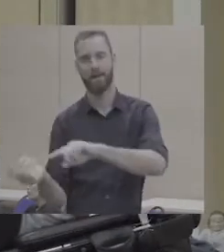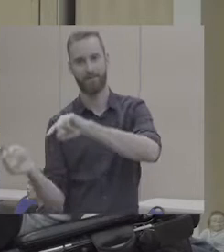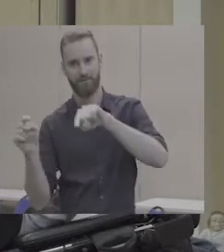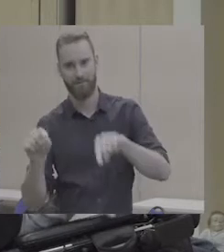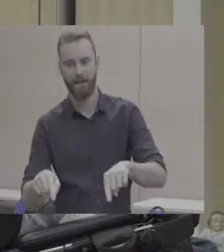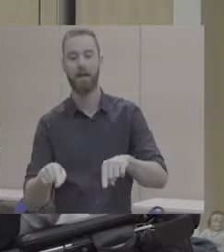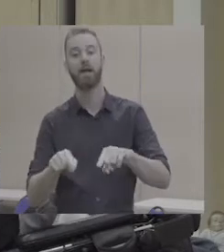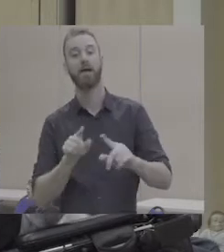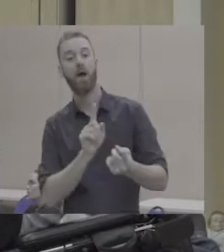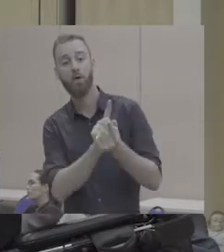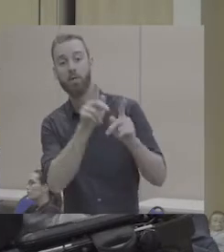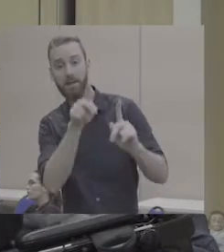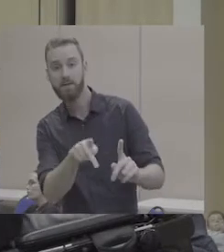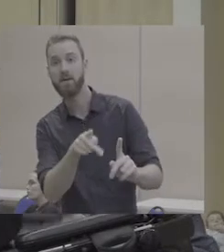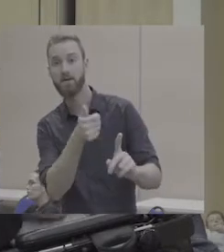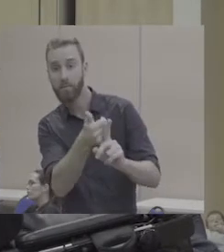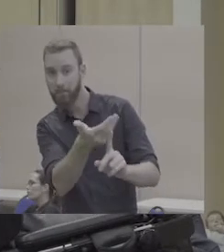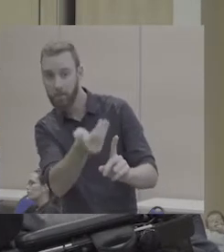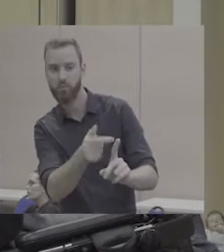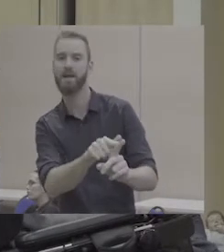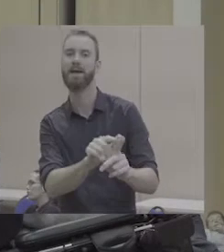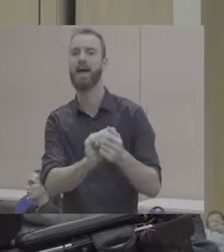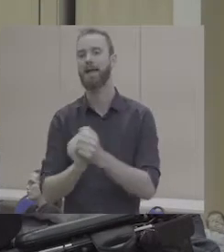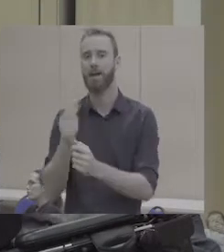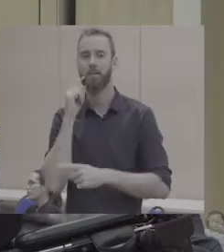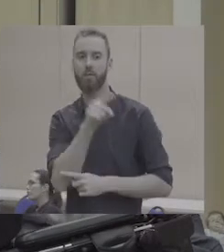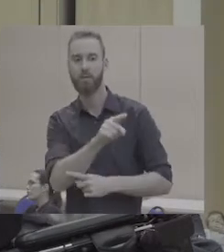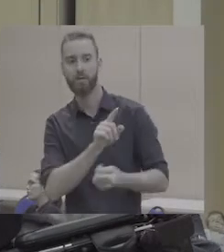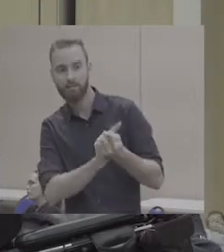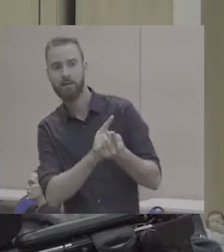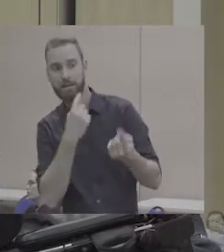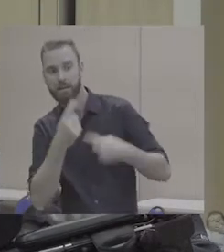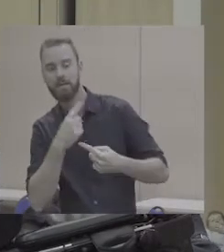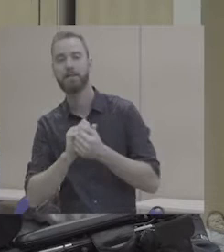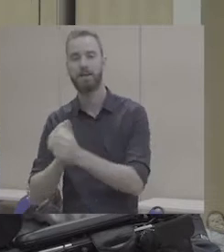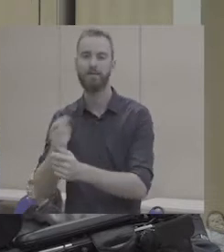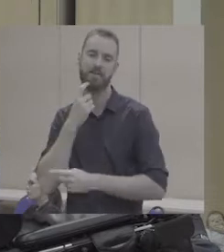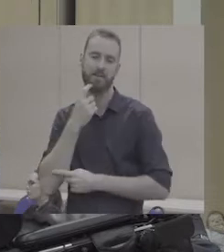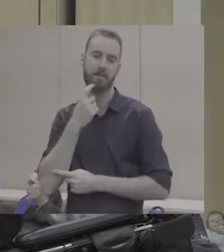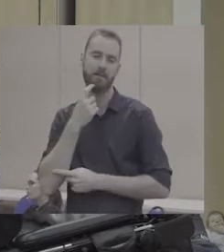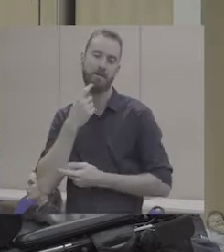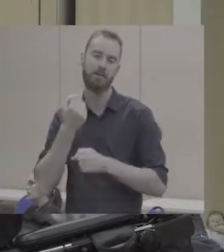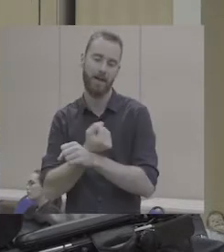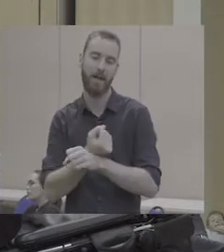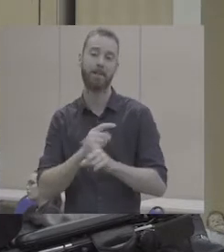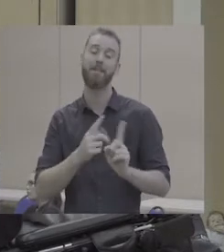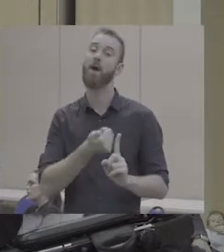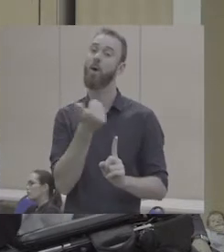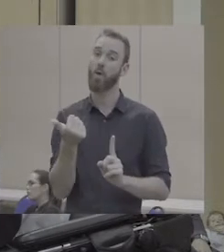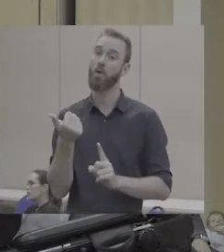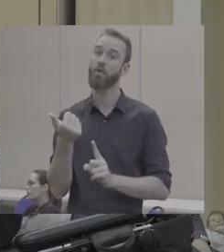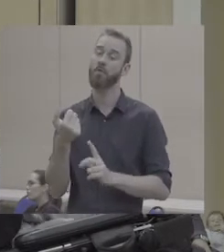adaptations avec la personne. Et comme ça, les ajustements sont faciles, sont plus faciles à faire. Par contre, ça a un autre